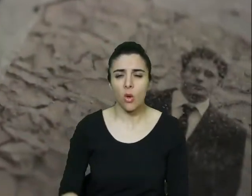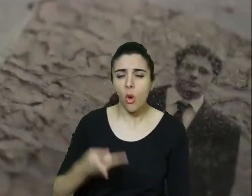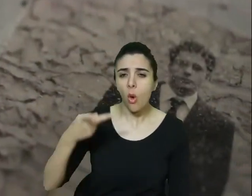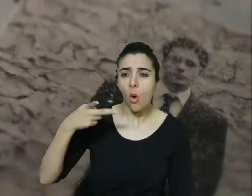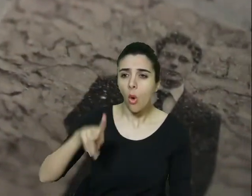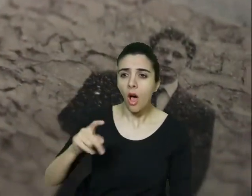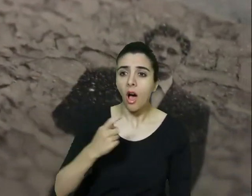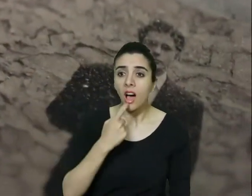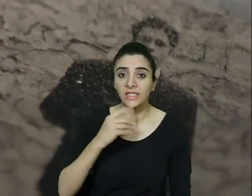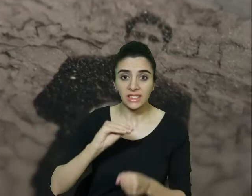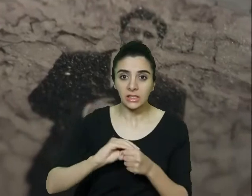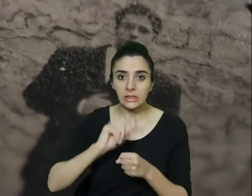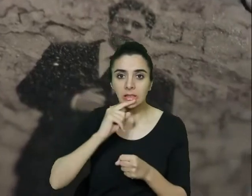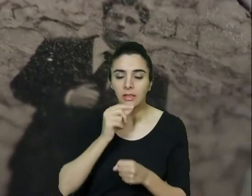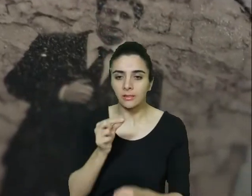Ölünün ağzına zeytin kondu.